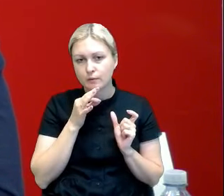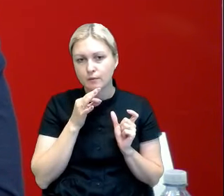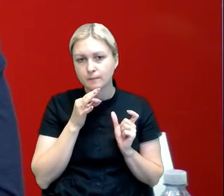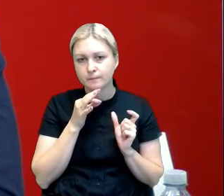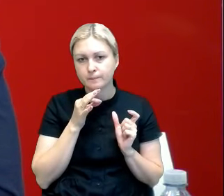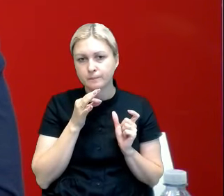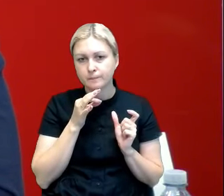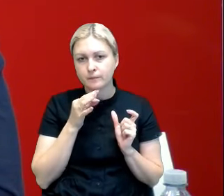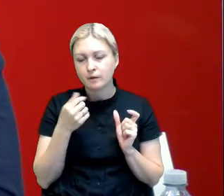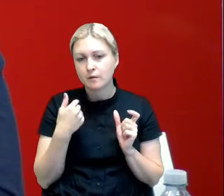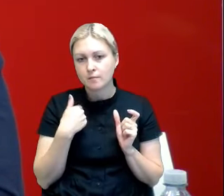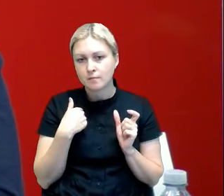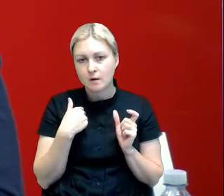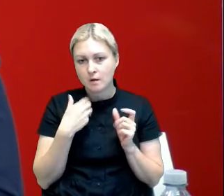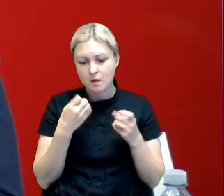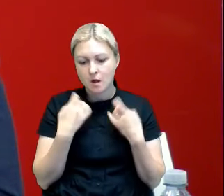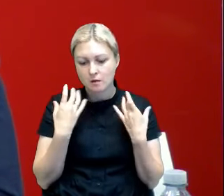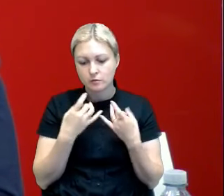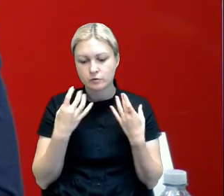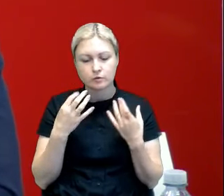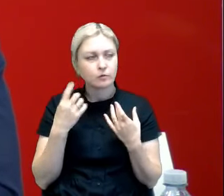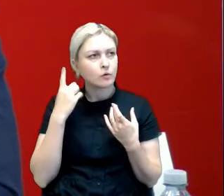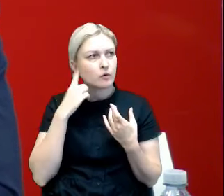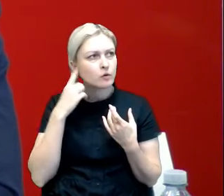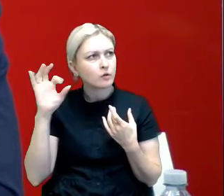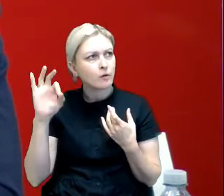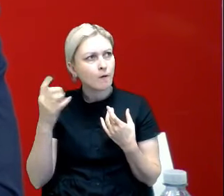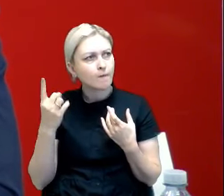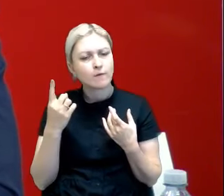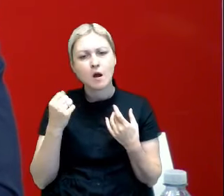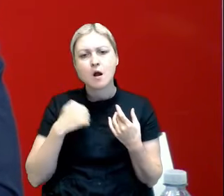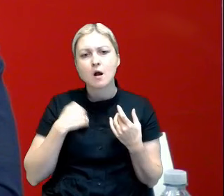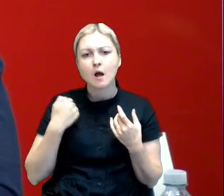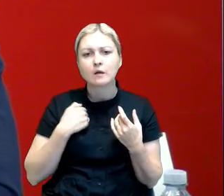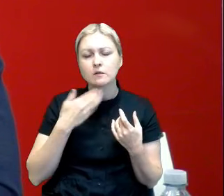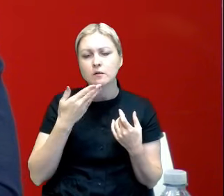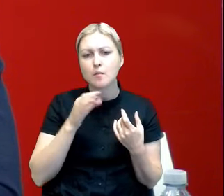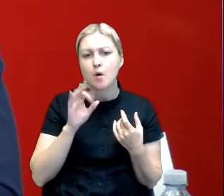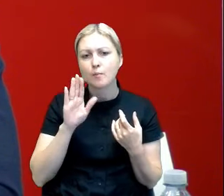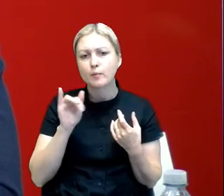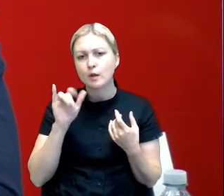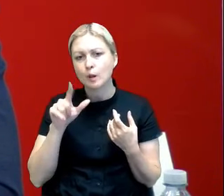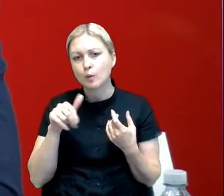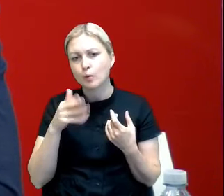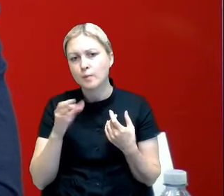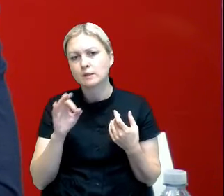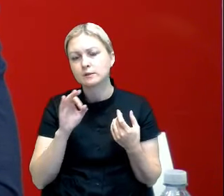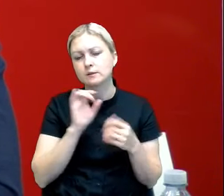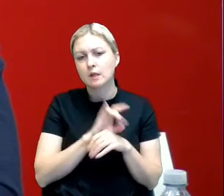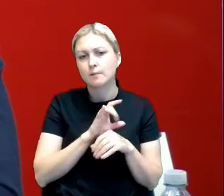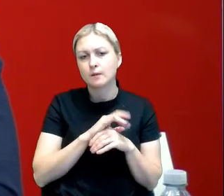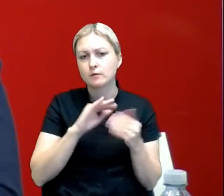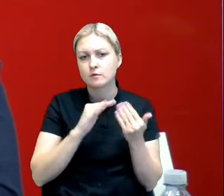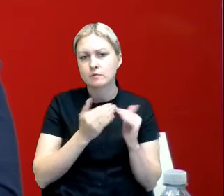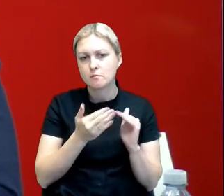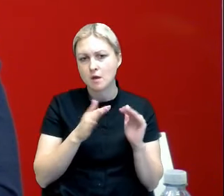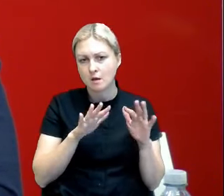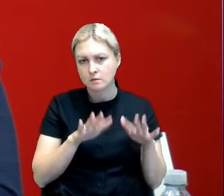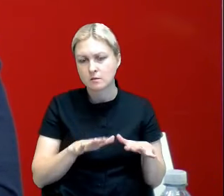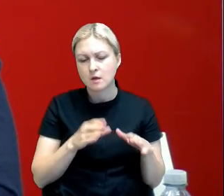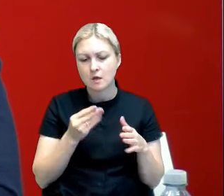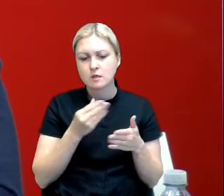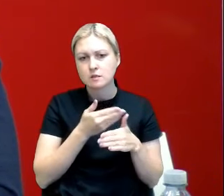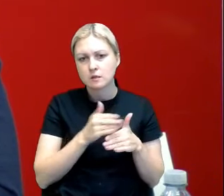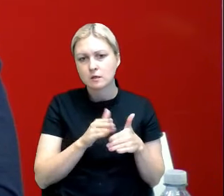buvo motyvuojama kad gir pirmą kartą apie karinį mobilumą ir klaipėdos miestą būtent tokiam kontekste skiriant lėšas